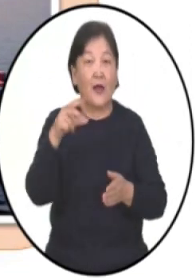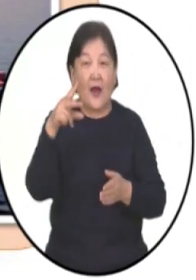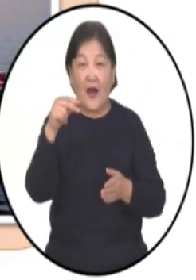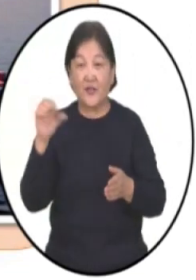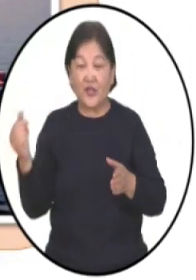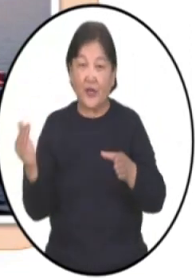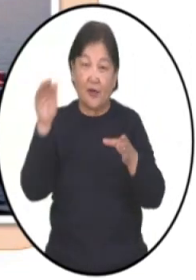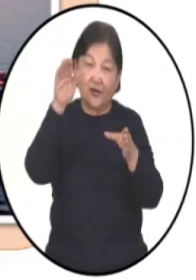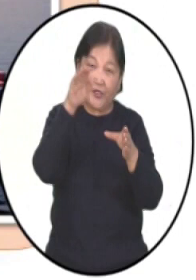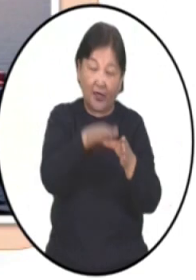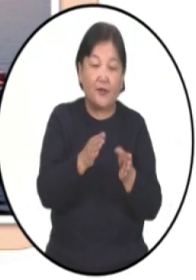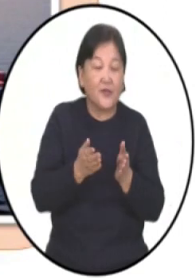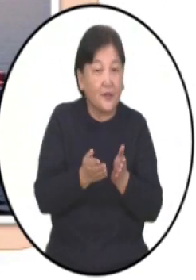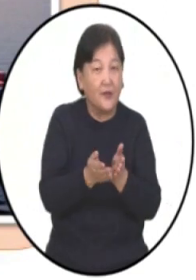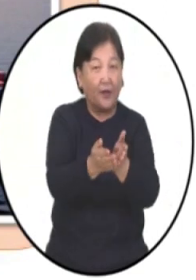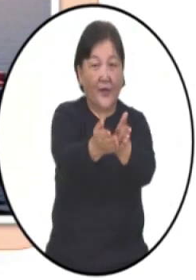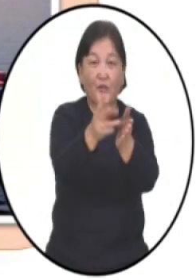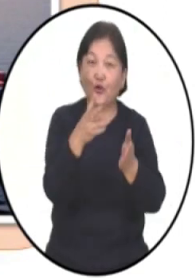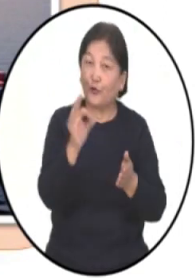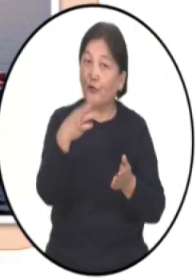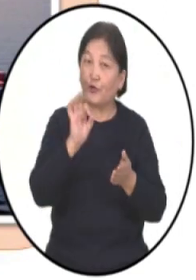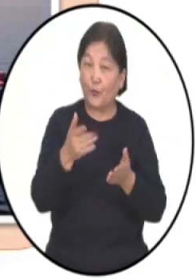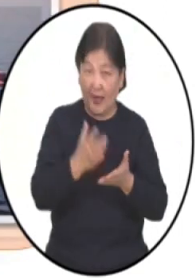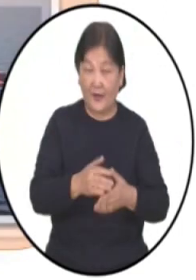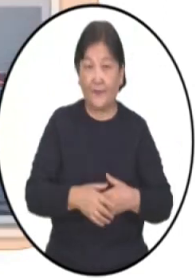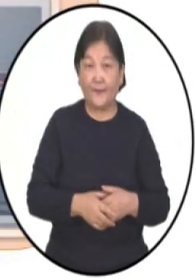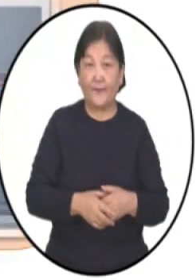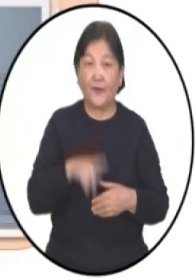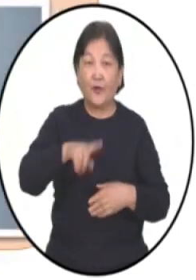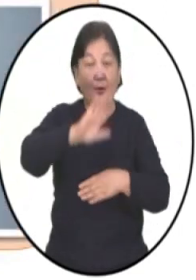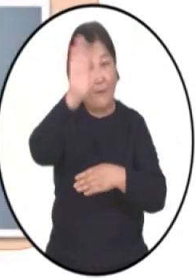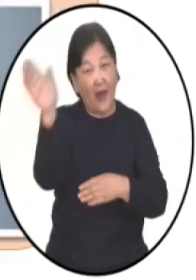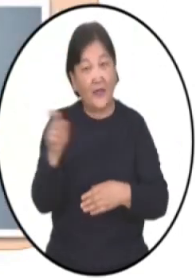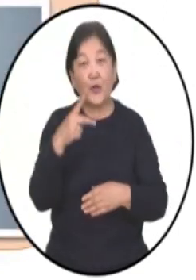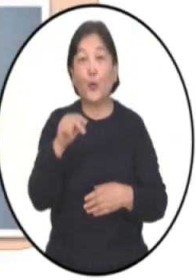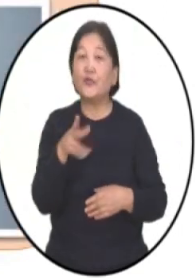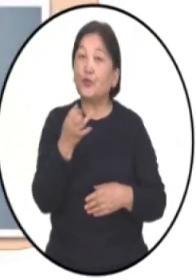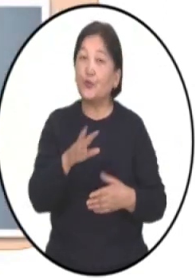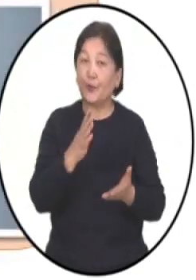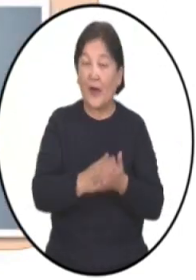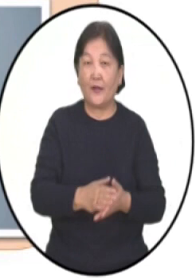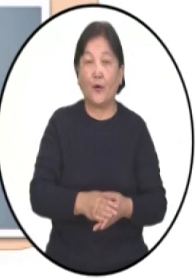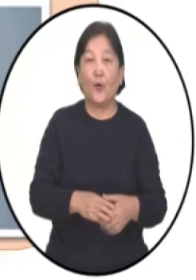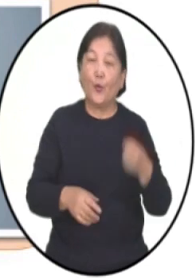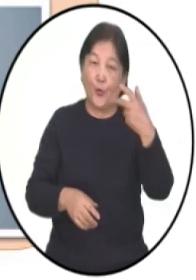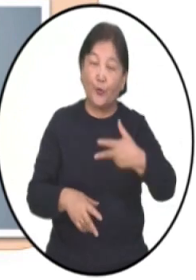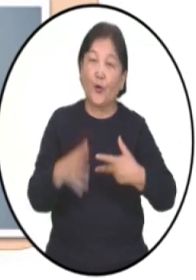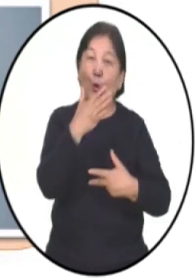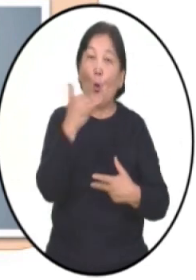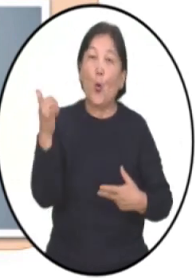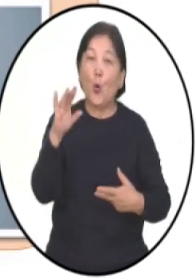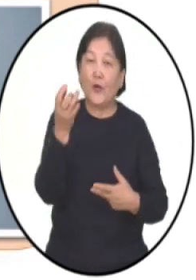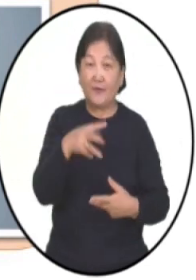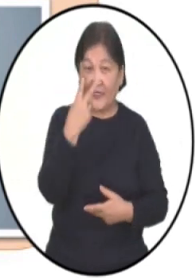тээвэрлэх нуурын тээвэр зэрэг нөлөөлнө. За энэ байгалийн хүчин зүйлүүд юм байна. За уур амьсгал талаас нь. За эдгээр зургуудыг